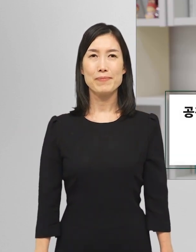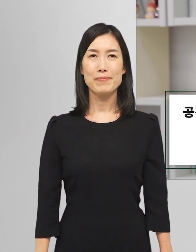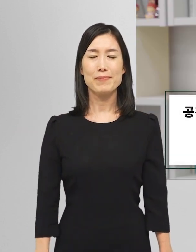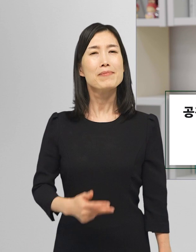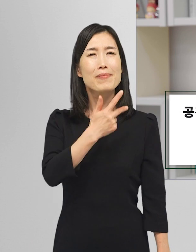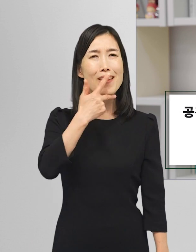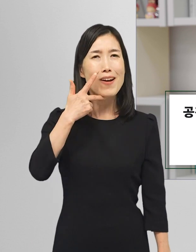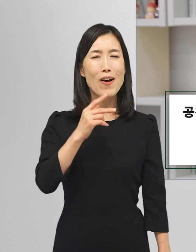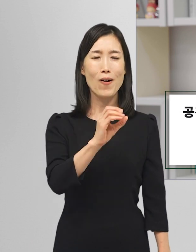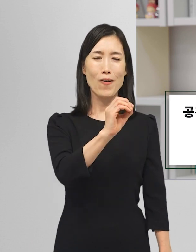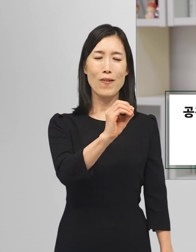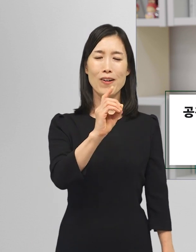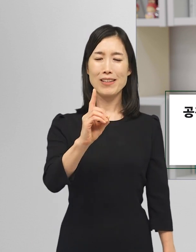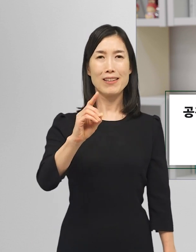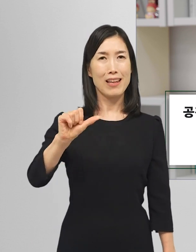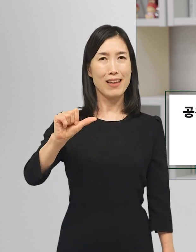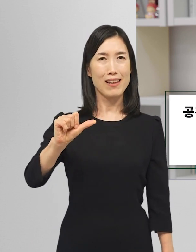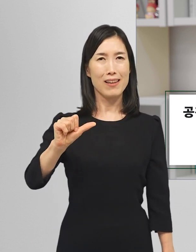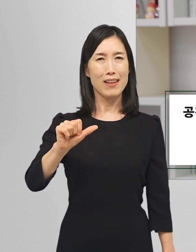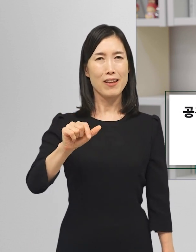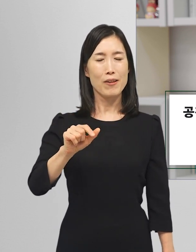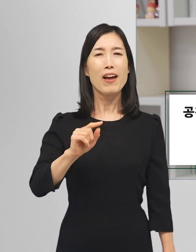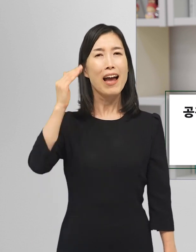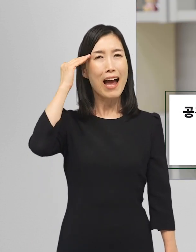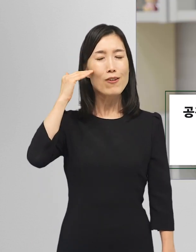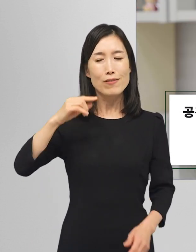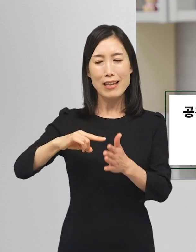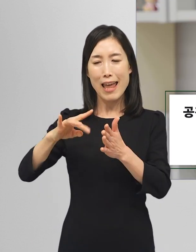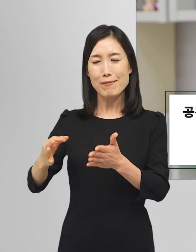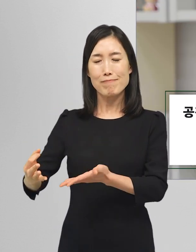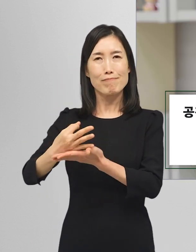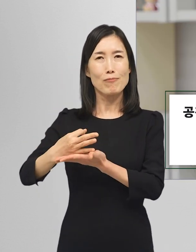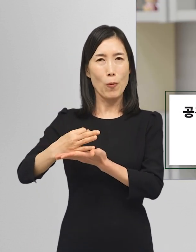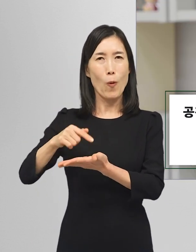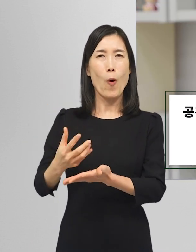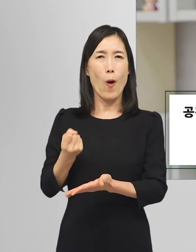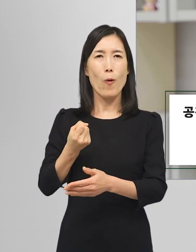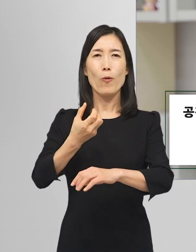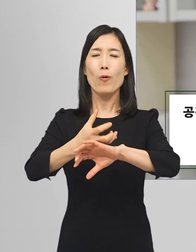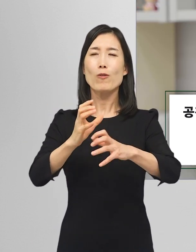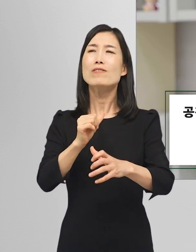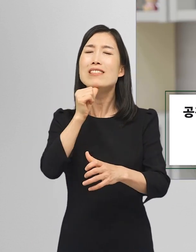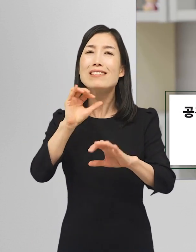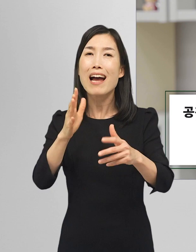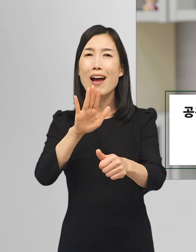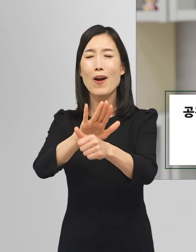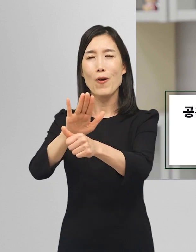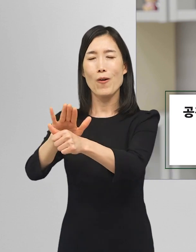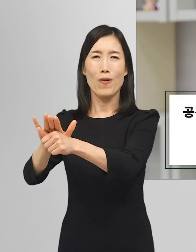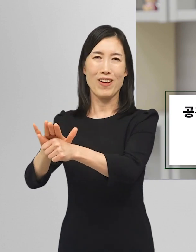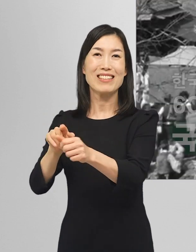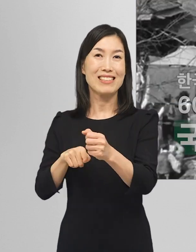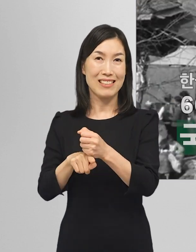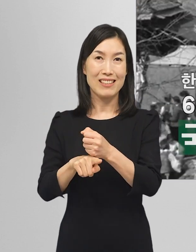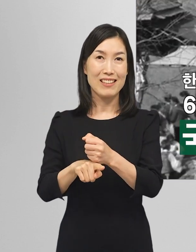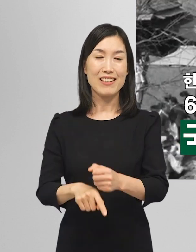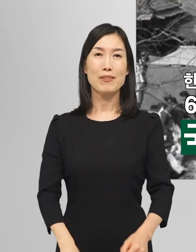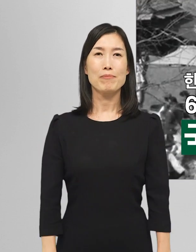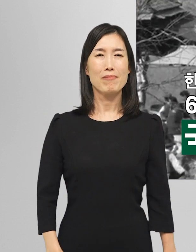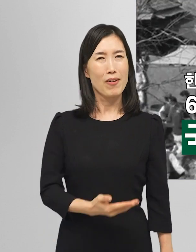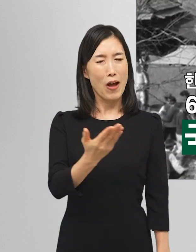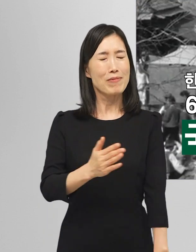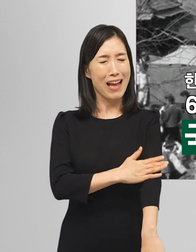ODA, 즉 공적개발 원조란 국민 세금을 통해서 개발도상국을 지원해주는 그런 사업이 되겠습니다.